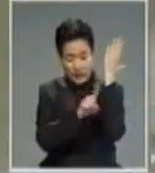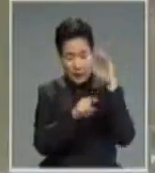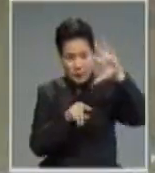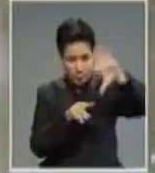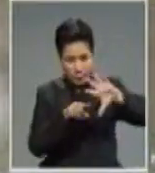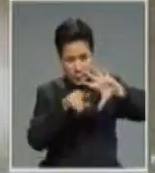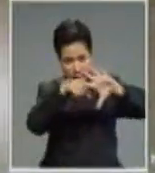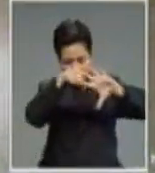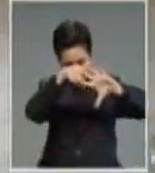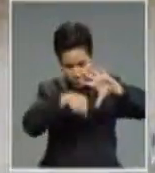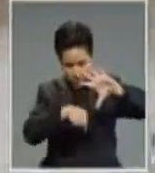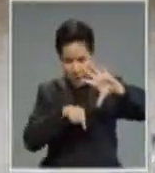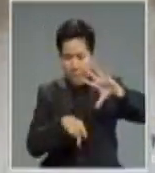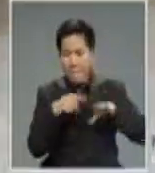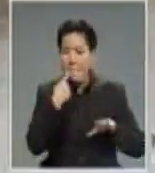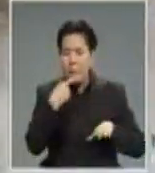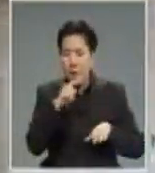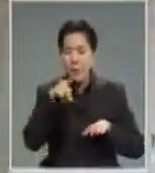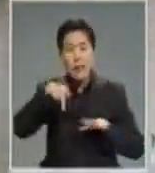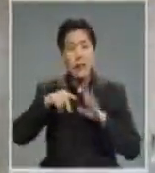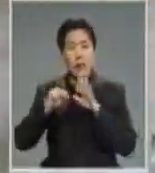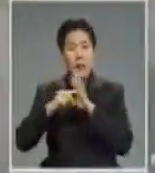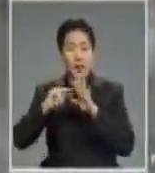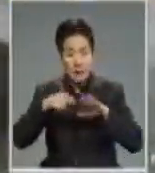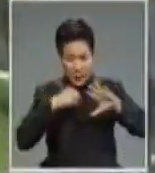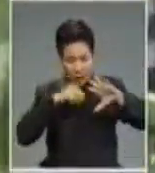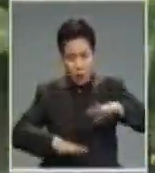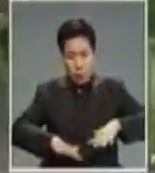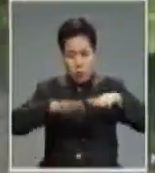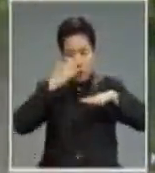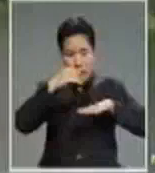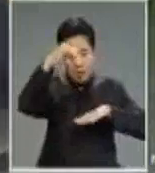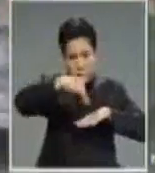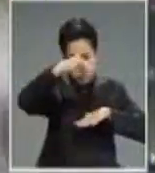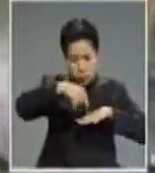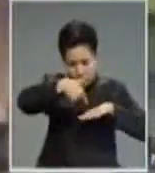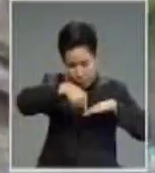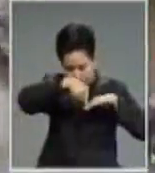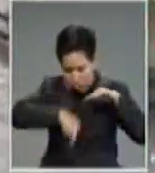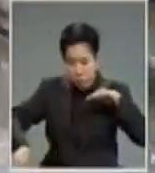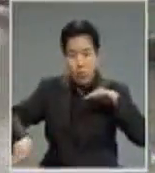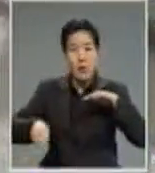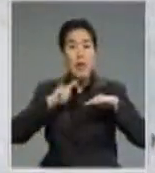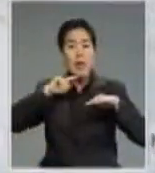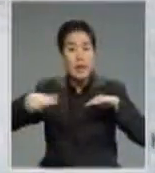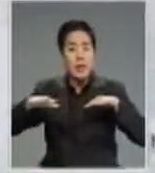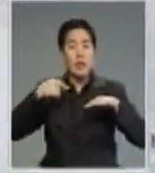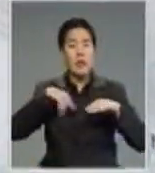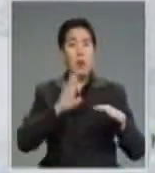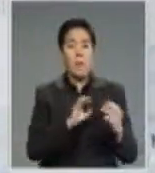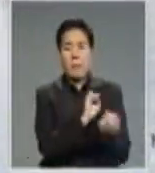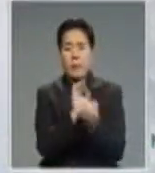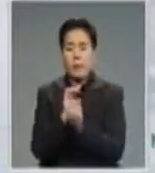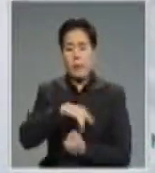ก่อนระบายลงสู่ทะเลล่าสุดในเช้าวันนี้ระดับน้ำยังคงท่วมสูงขึ้นและขยายวงกว้างในหลายตำบลส่งผลให้มีผู้ประสบอุทกภัยเ